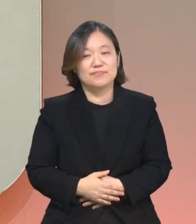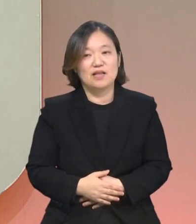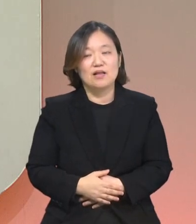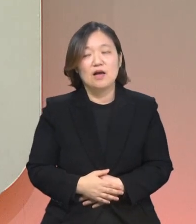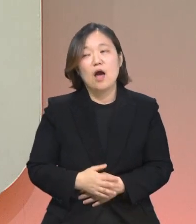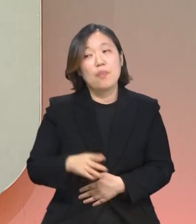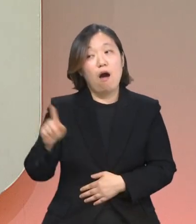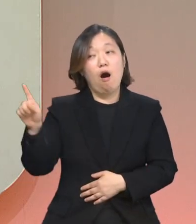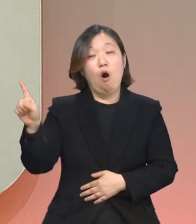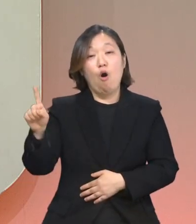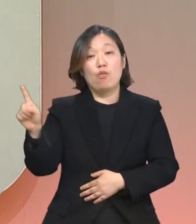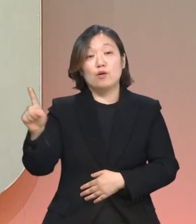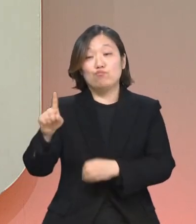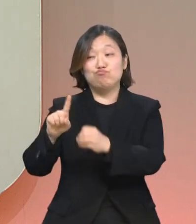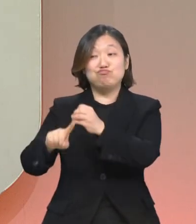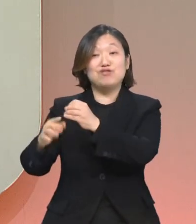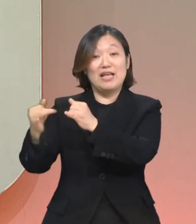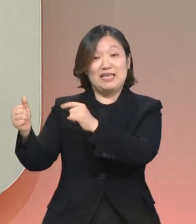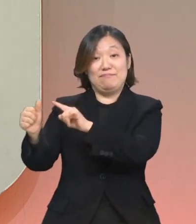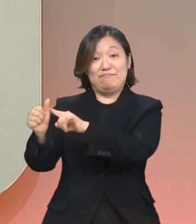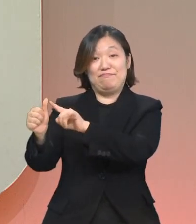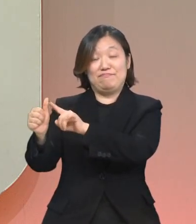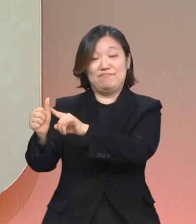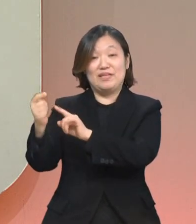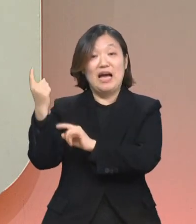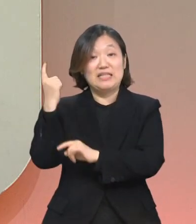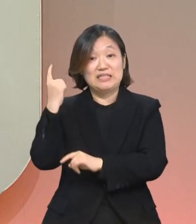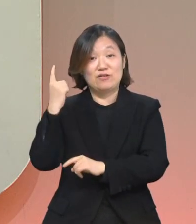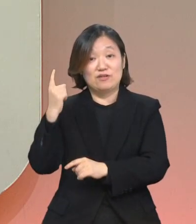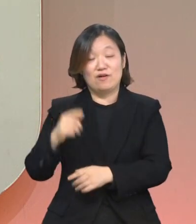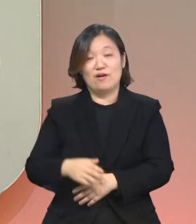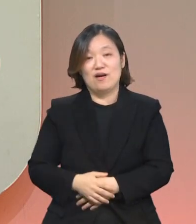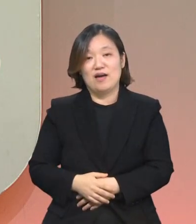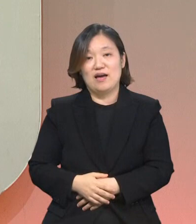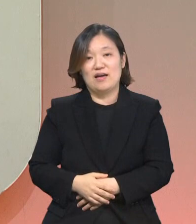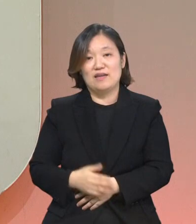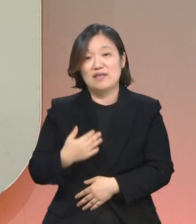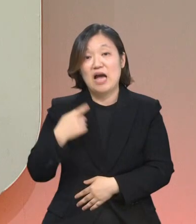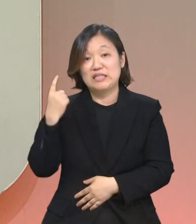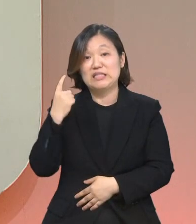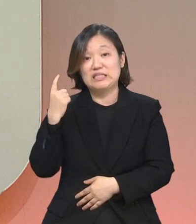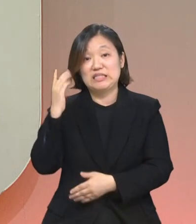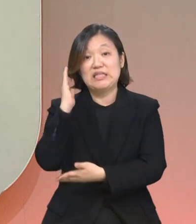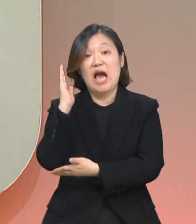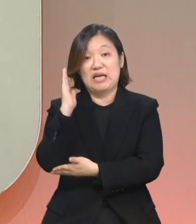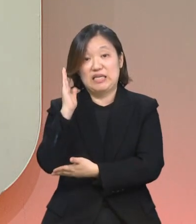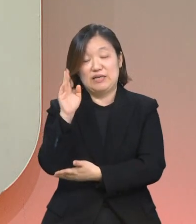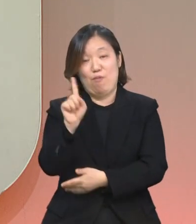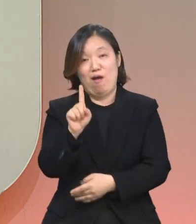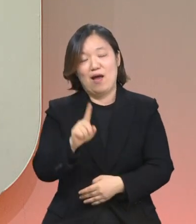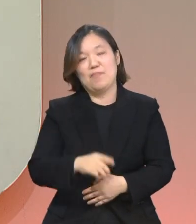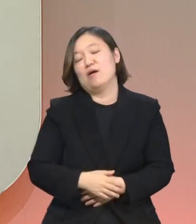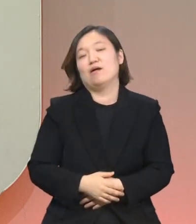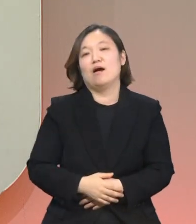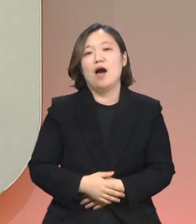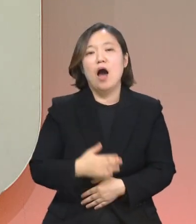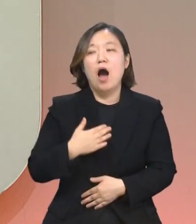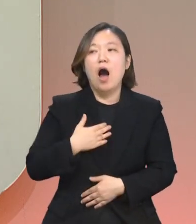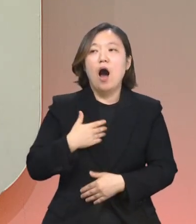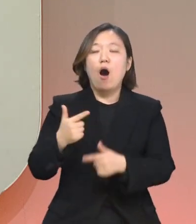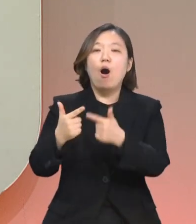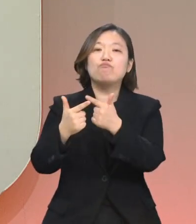어느 불자님께들은 이야기입니다 불자님께 제가 직접들은 이야기인데 저